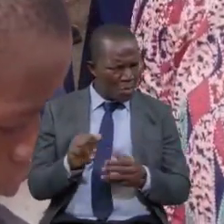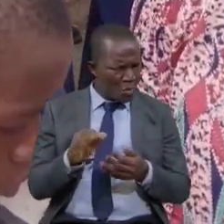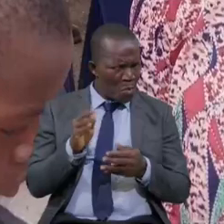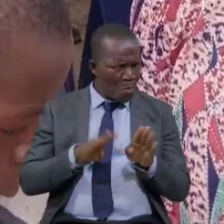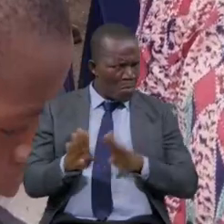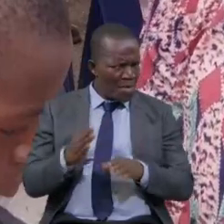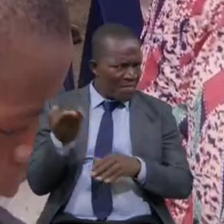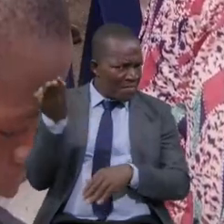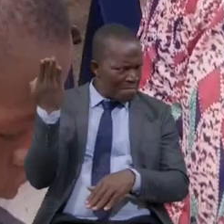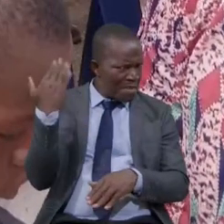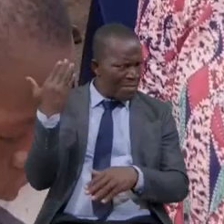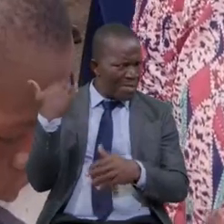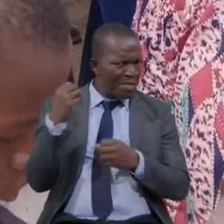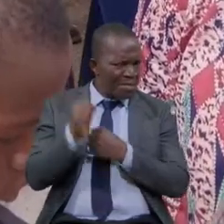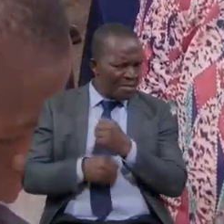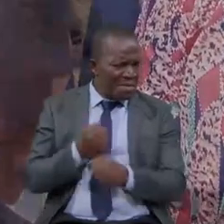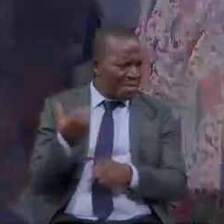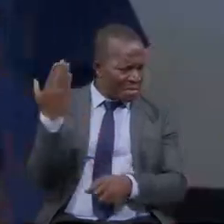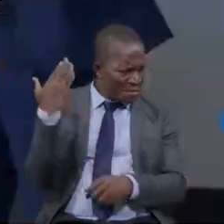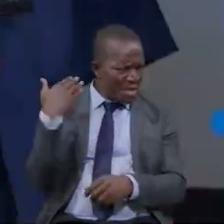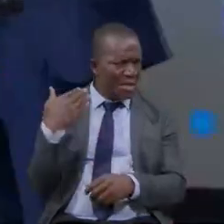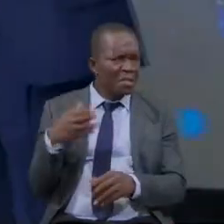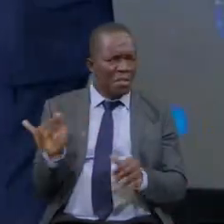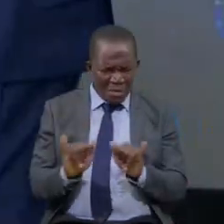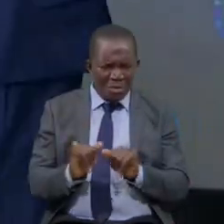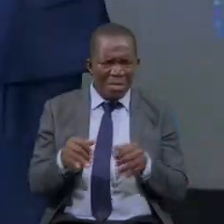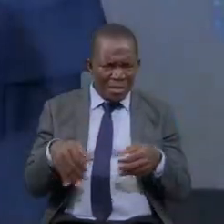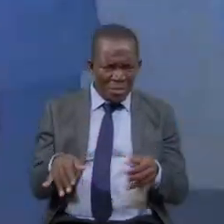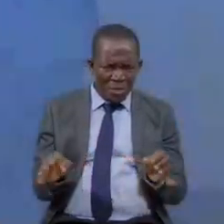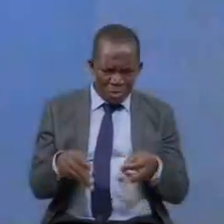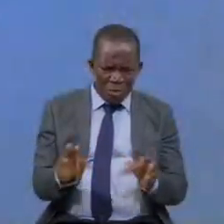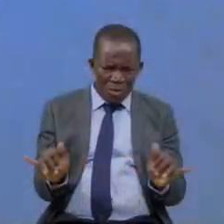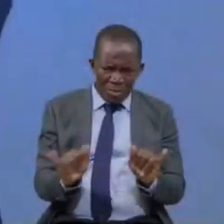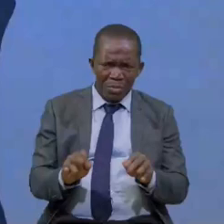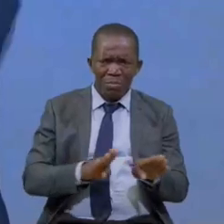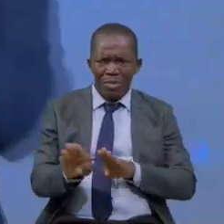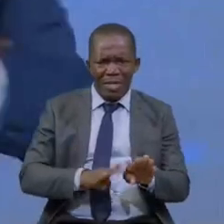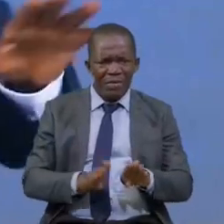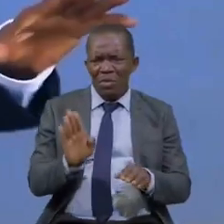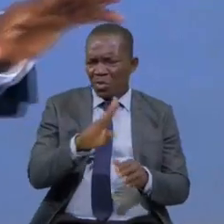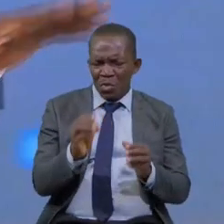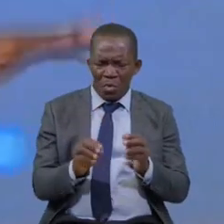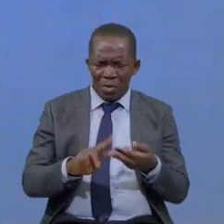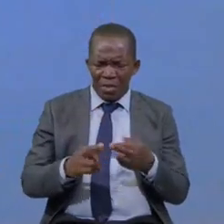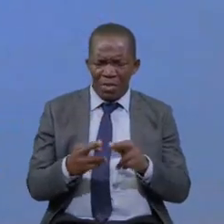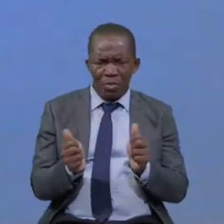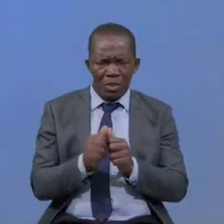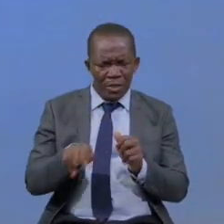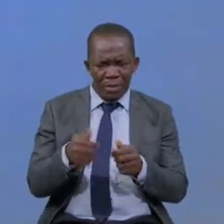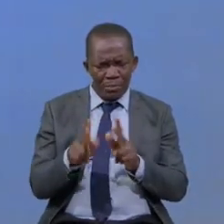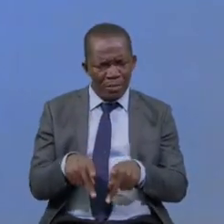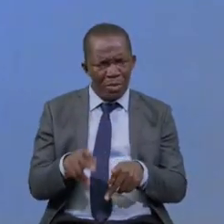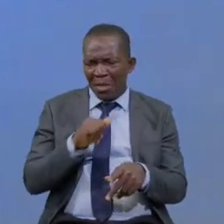à tel défi là, tu as réagi de la même manière aujourd'hui. Ta relation avec les gens, ton interaction avec les gens,